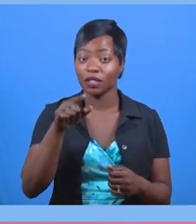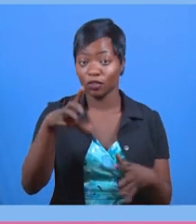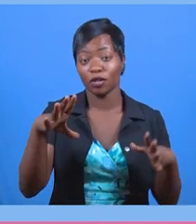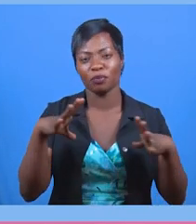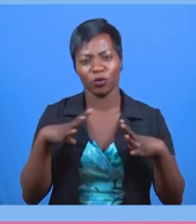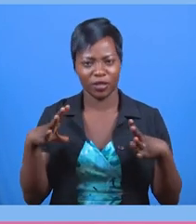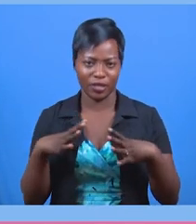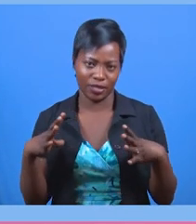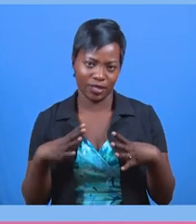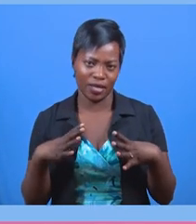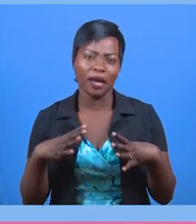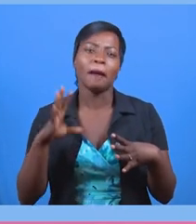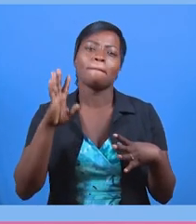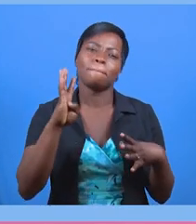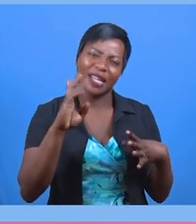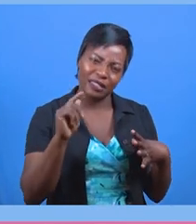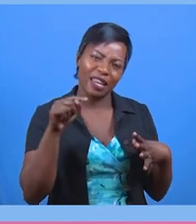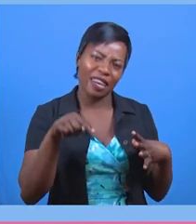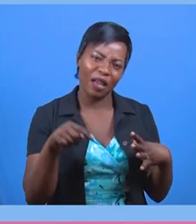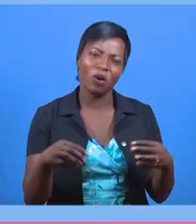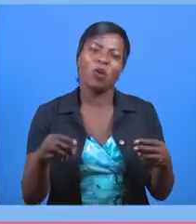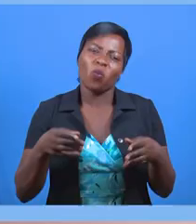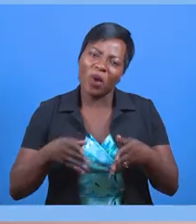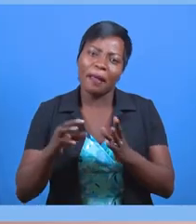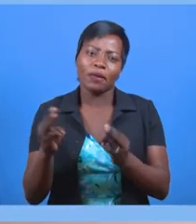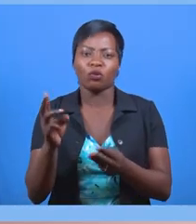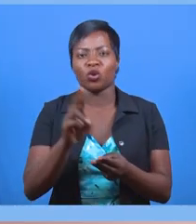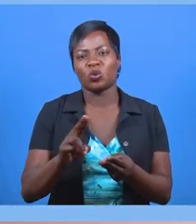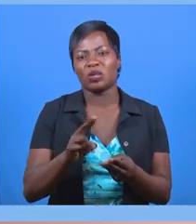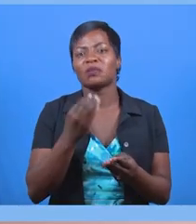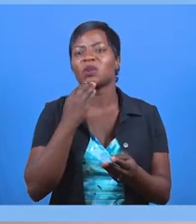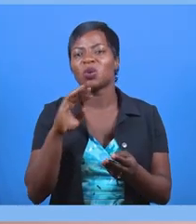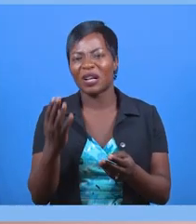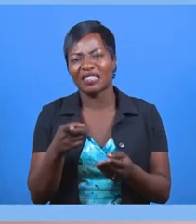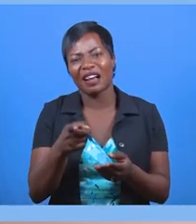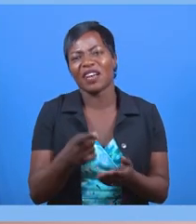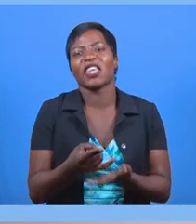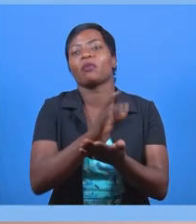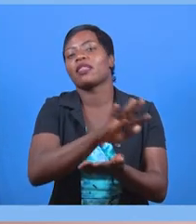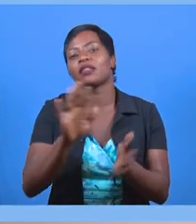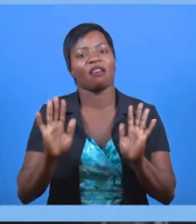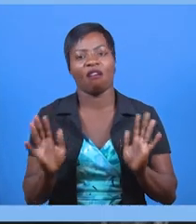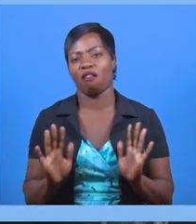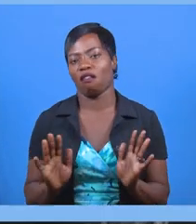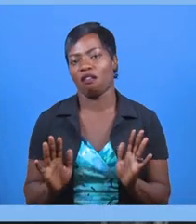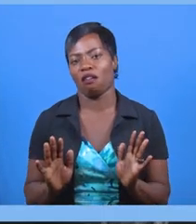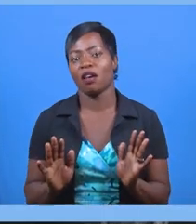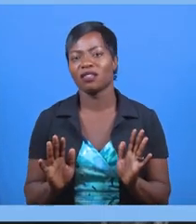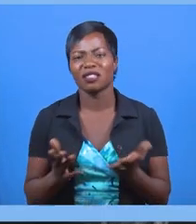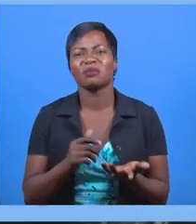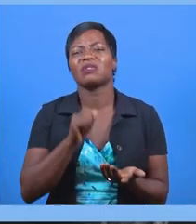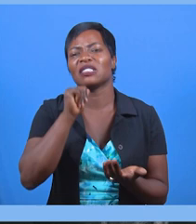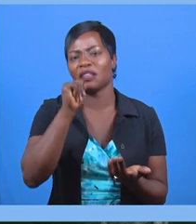kuti mashandisirwa zviri kuitwa ndeekunyima nekuti munhu akatongoera chairwa